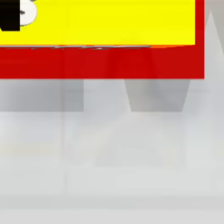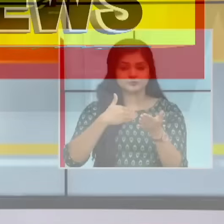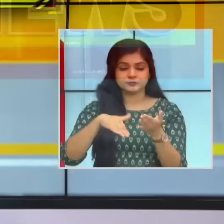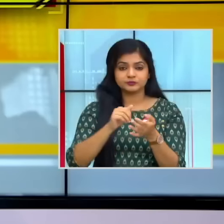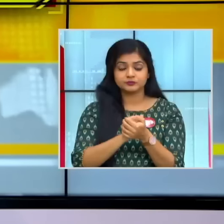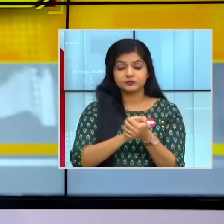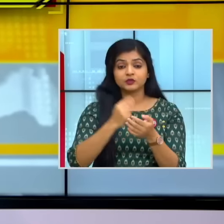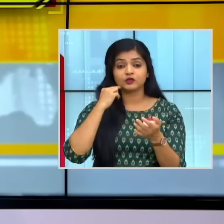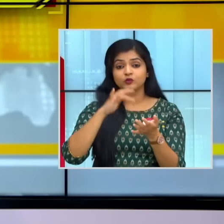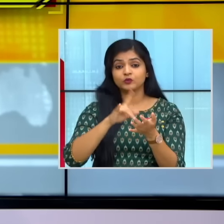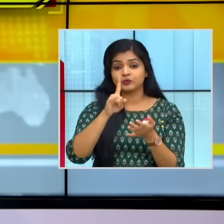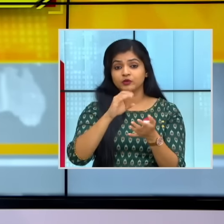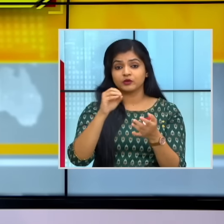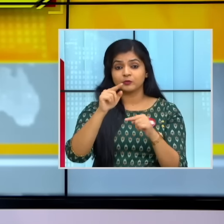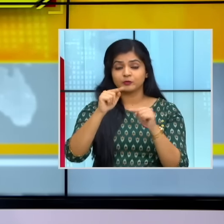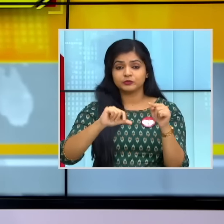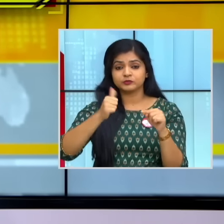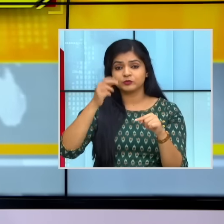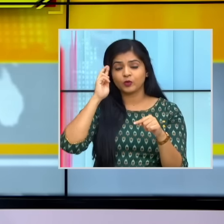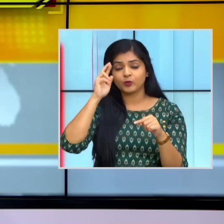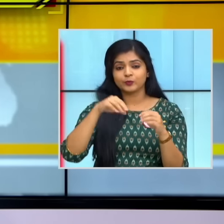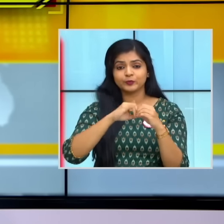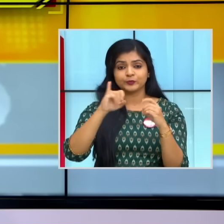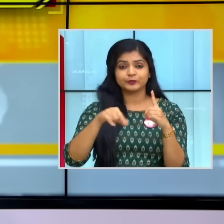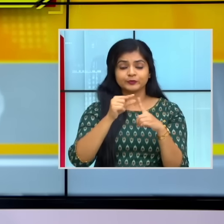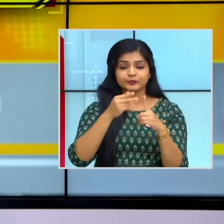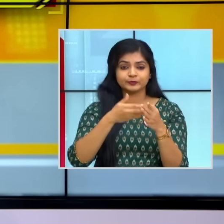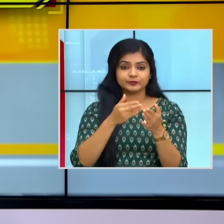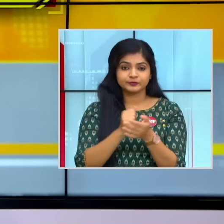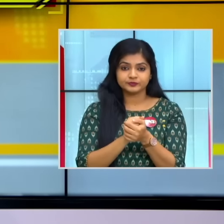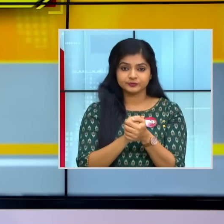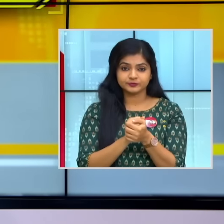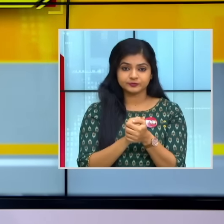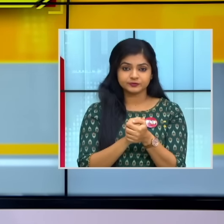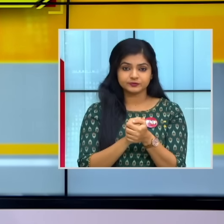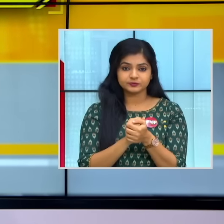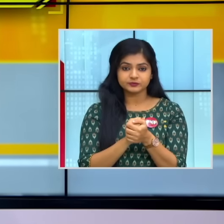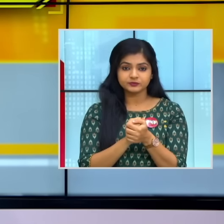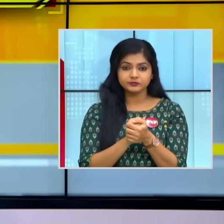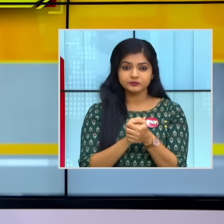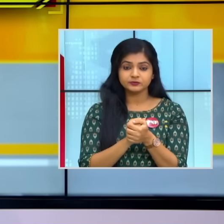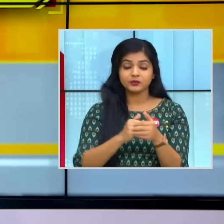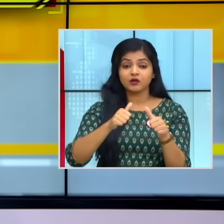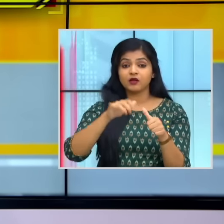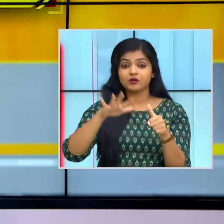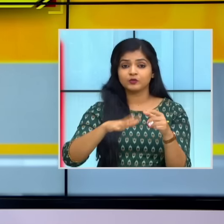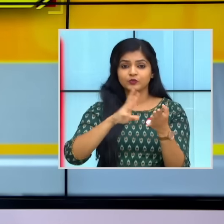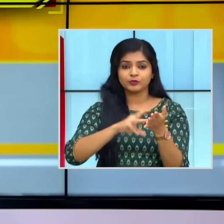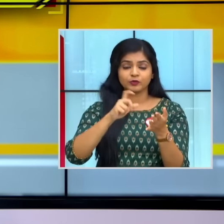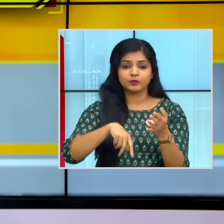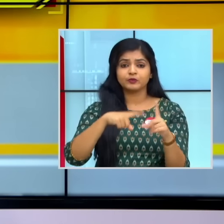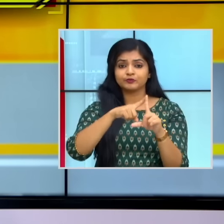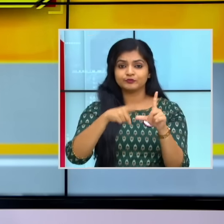തിരുവനന്തപുരത്ത് 100% വിജയസാധ്യതയാണ് BJP കൽപ്പിക്കുന്നത്. വിവരങ്ങളാണ് അലക്സ് റാം മുഹമ്മദ് നൽകിയത്. ആലപ്പുഴ മെഡിക്കൽ